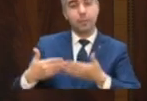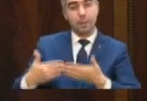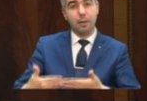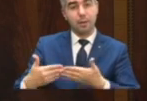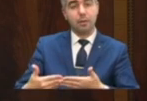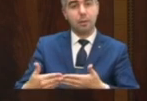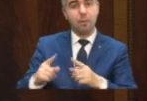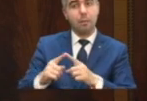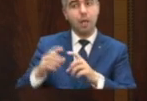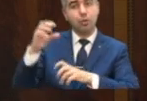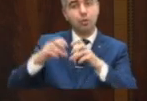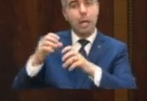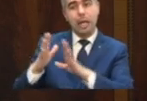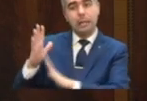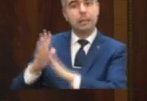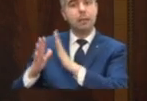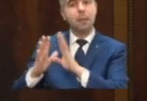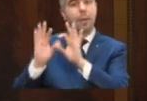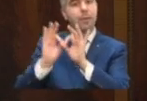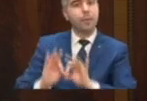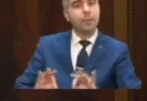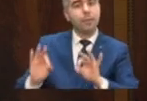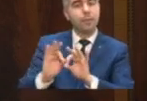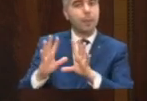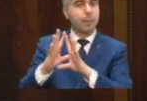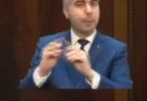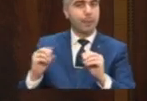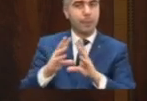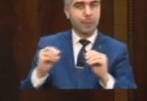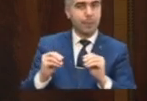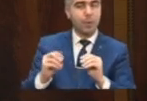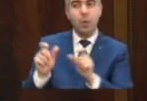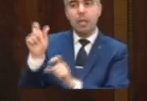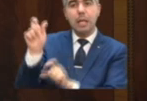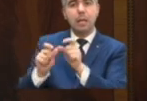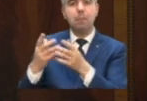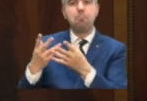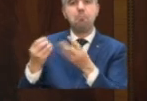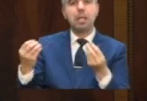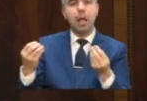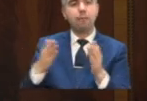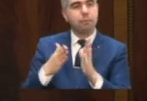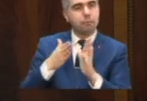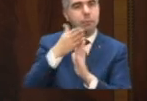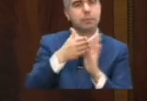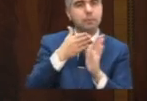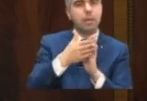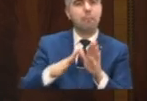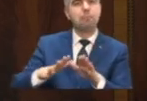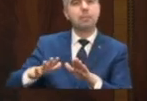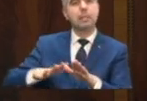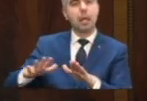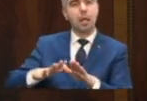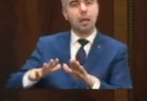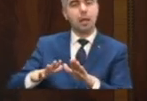توالي سنوات الجفاف ونزوح ساكنته نحو المدن وما لذلك من مشاكل اجتماعية